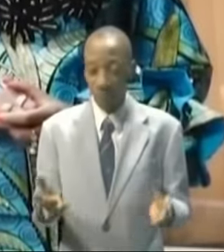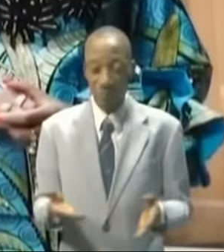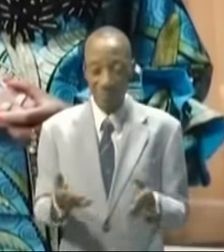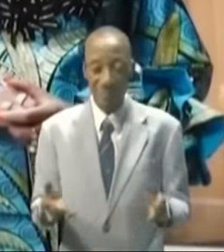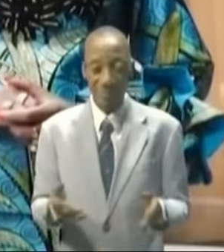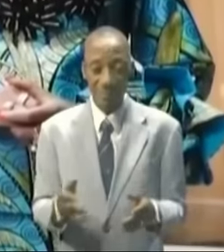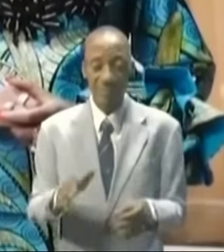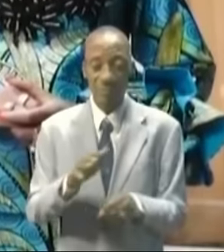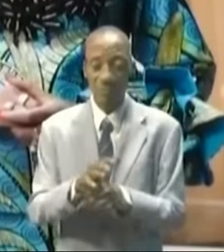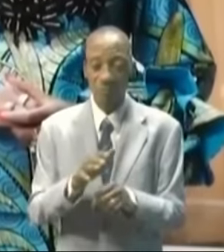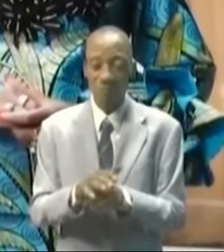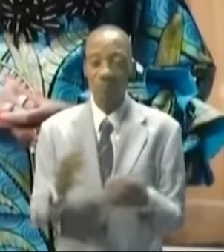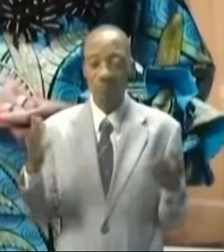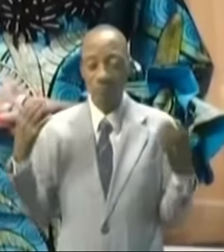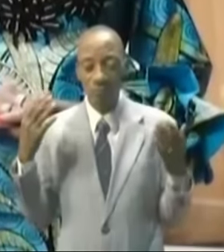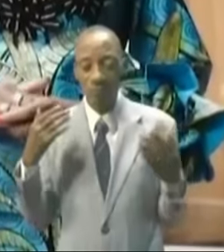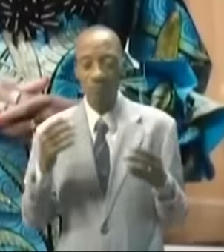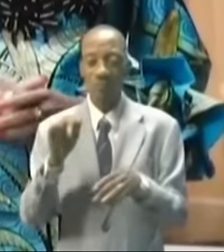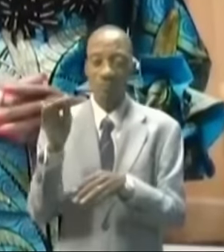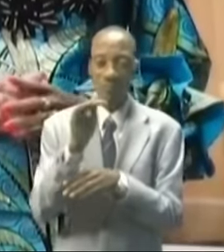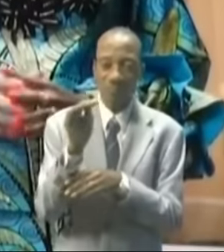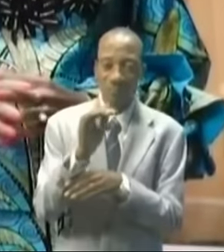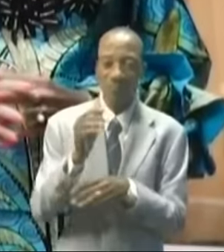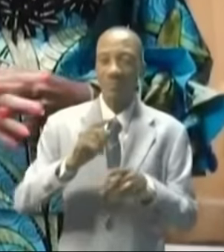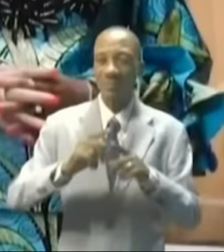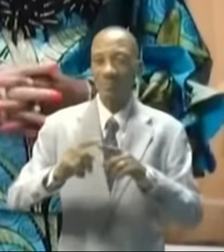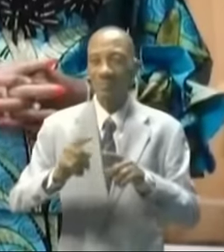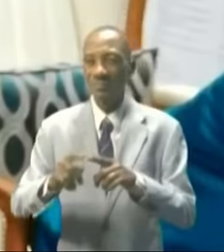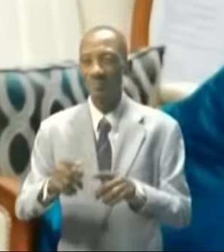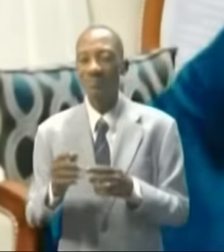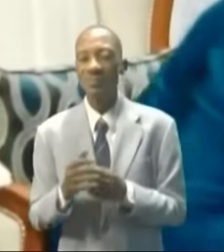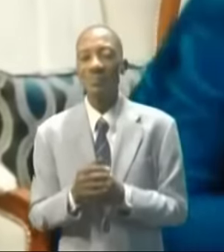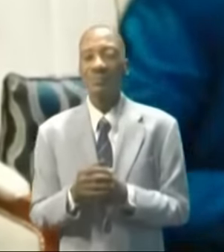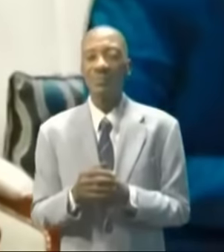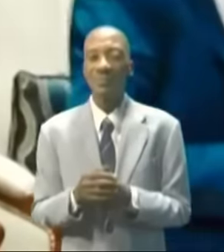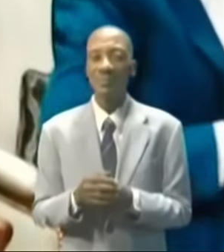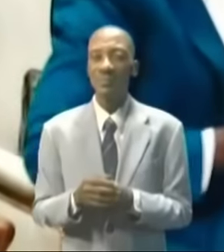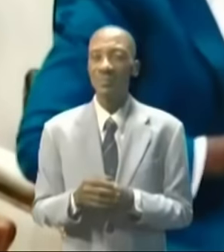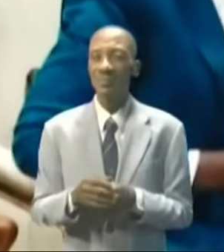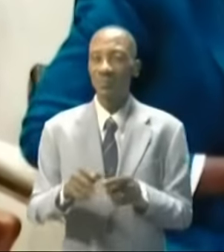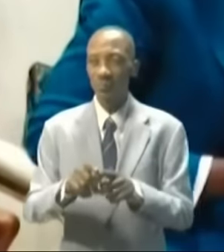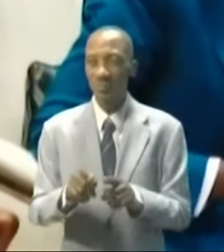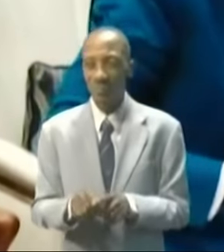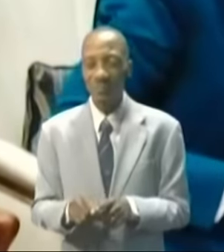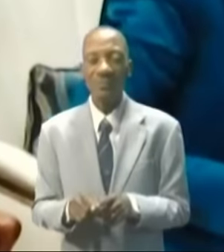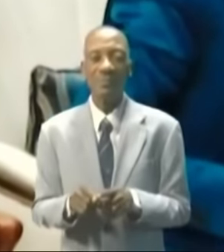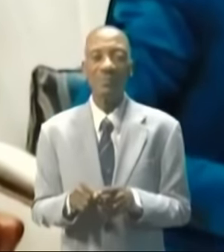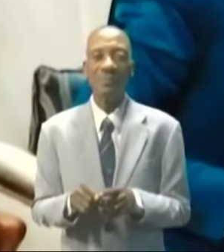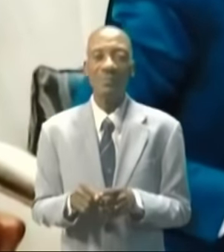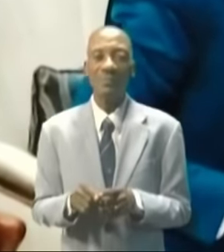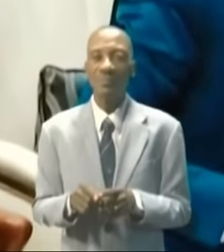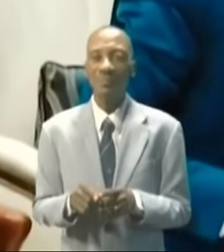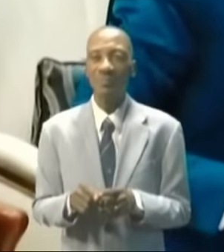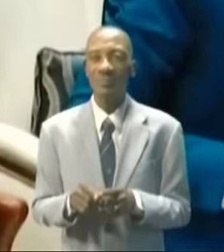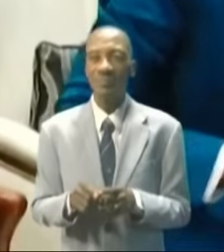pour les tourbières, des initiatives d'une université également qui devrait être implantée ici. Et donc je suis